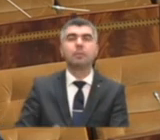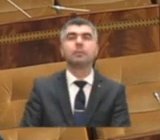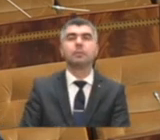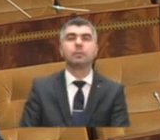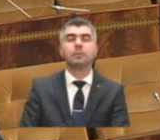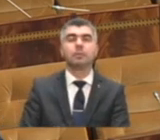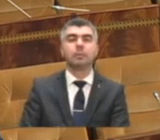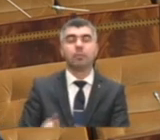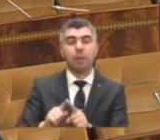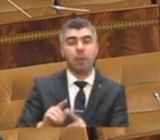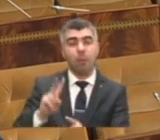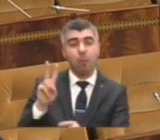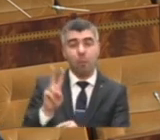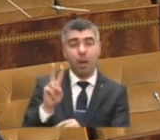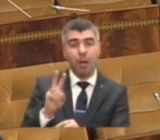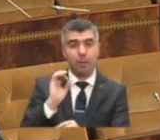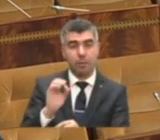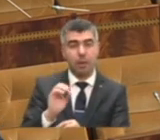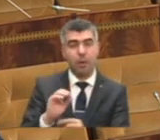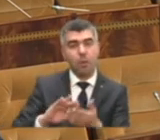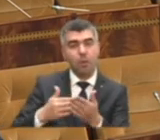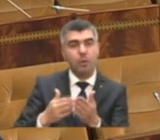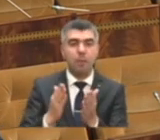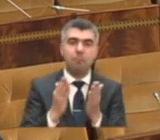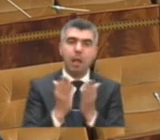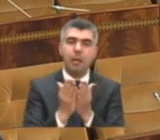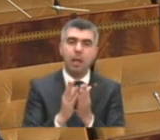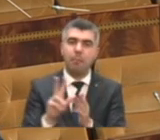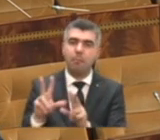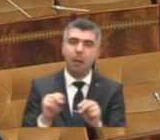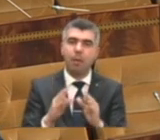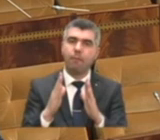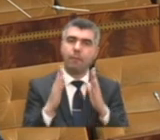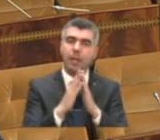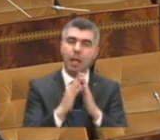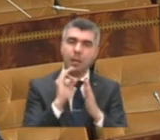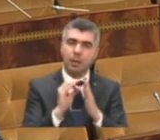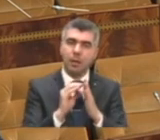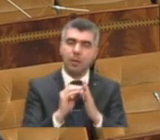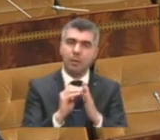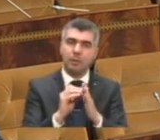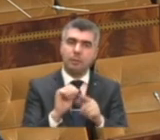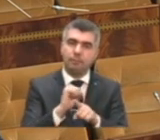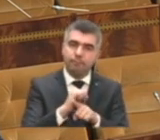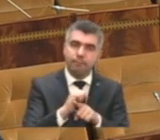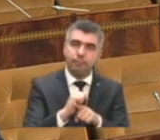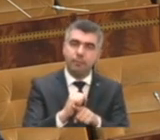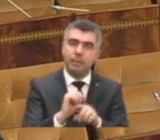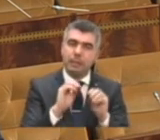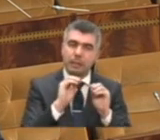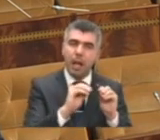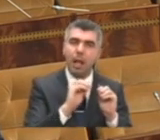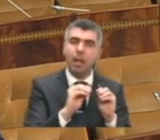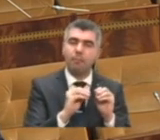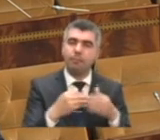موسم التخييم هو مرحلة مكملة لمرحلة المدرسة والبيت في مجال تأطير وتكوين شخصية الشباب وتنمية